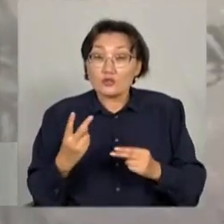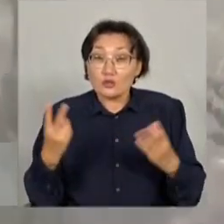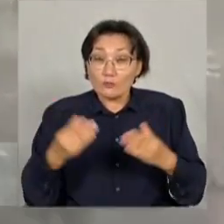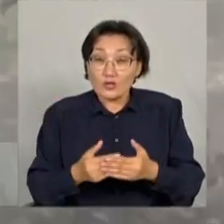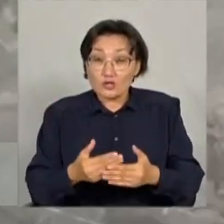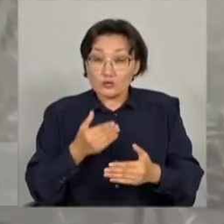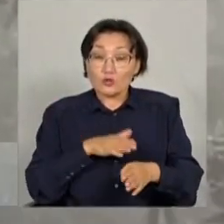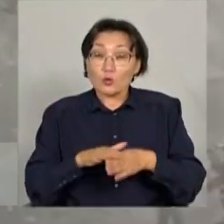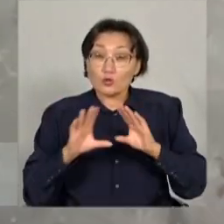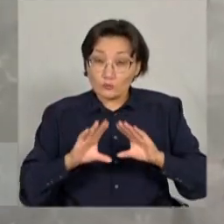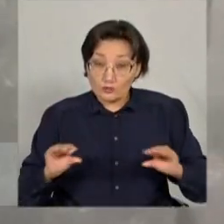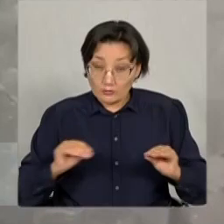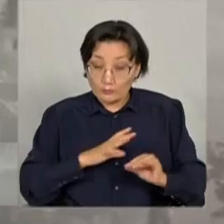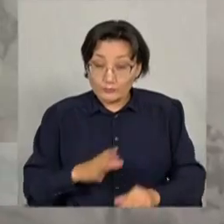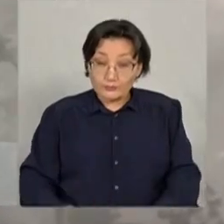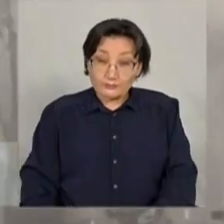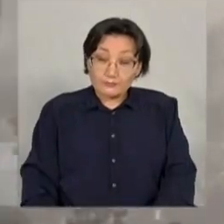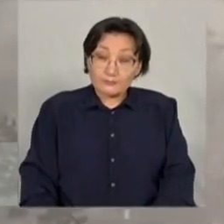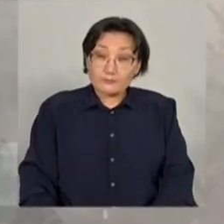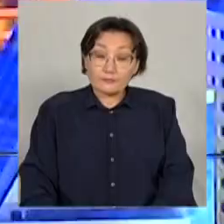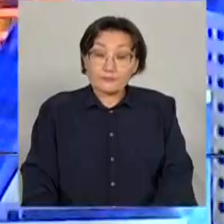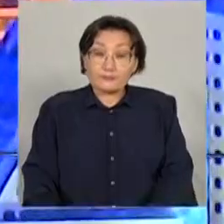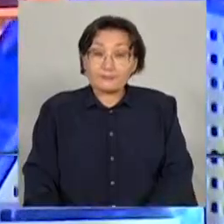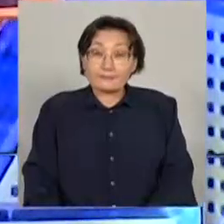бұрын ғана толығымен сөндірілді.